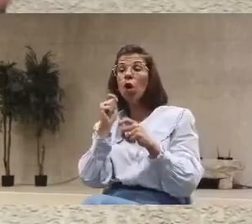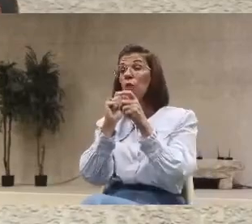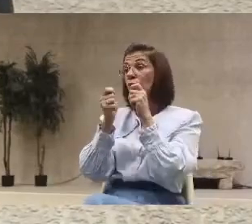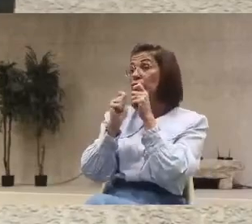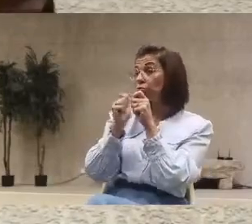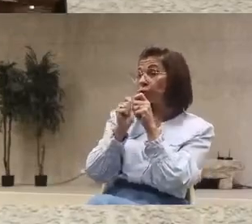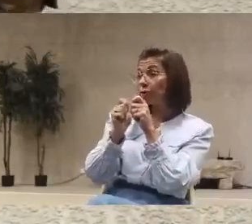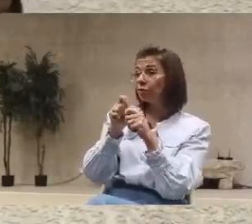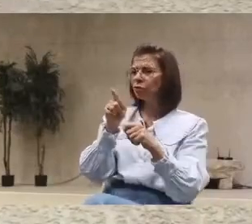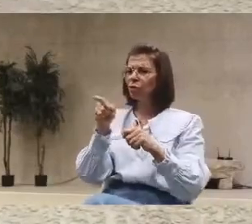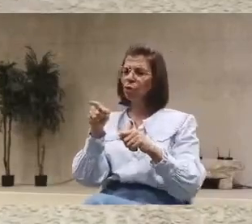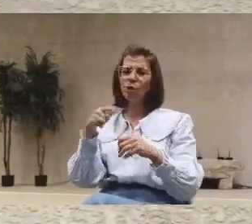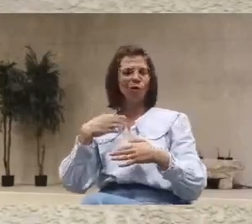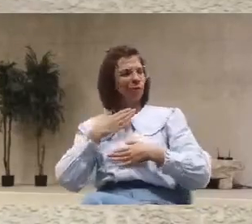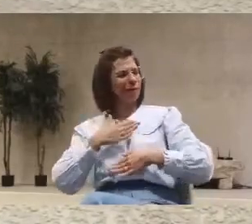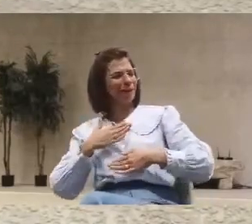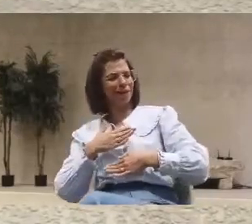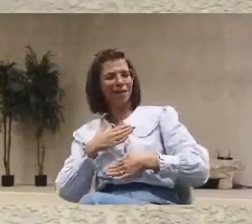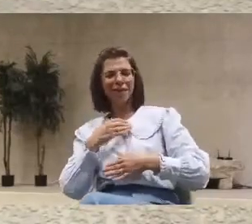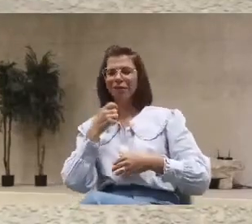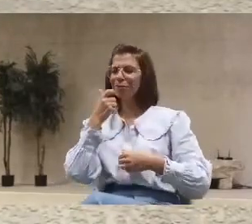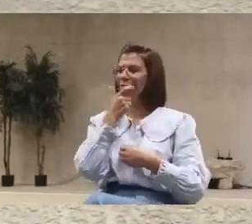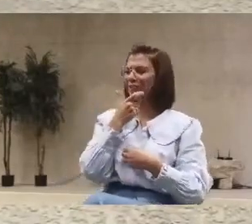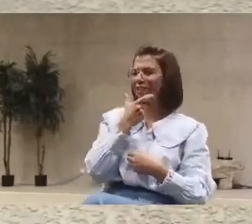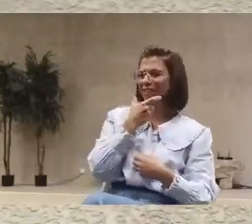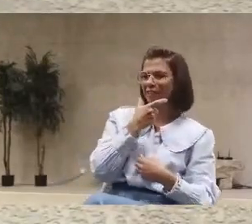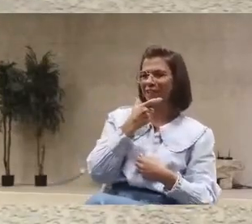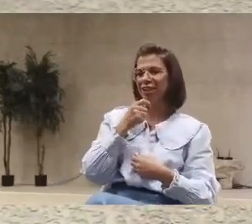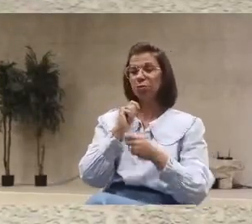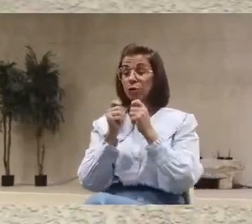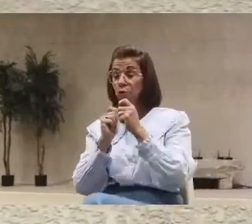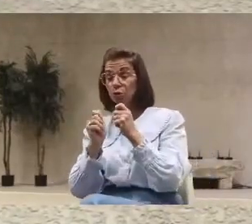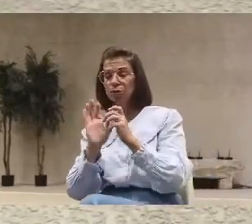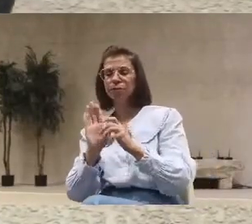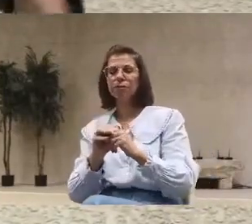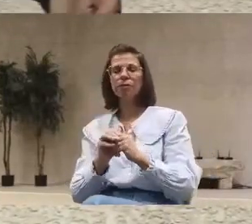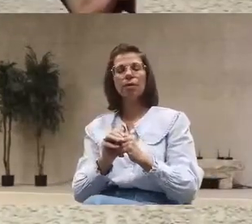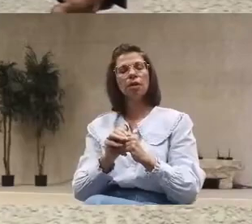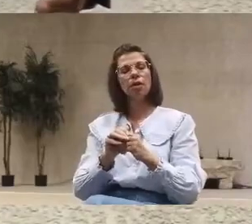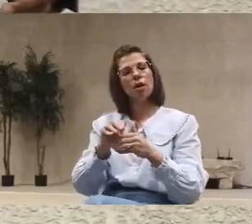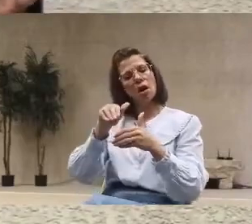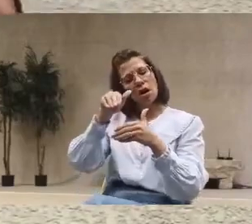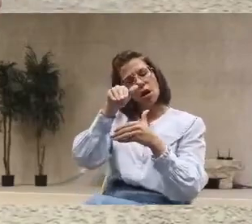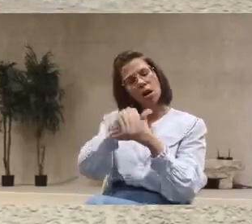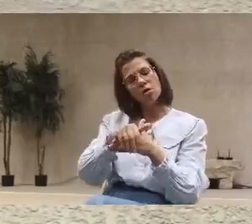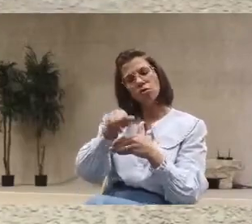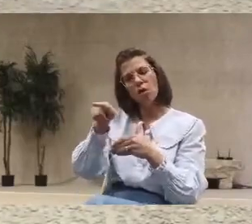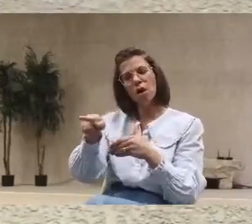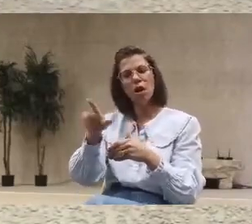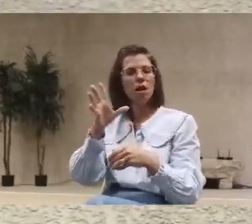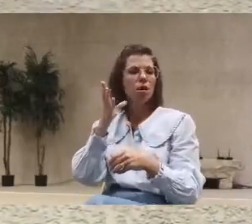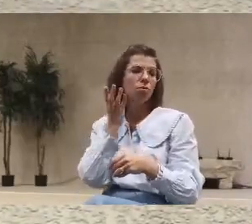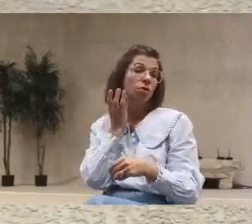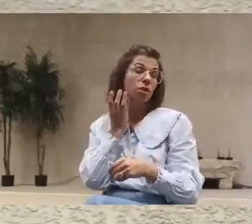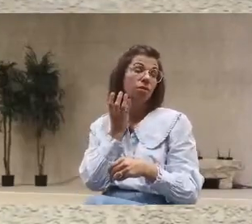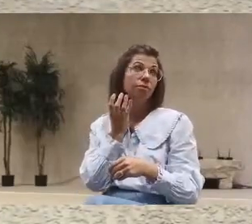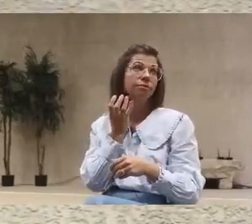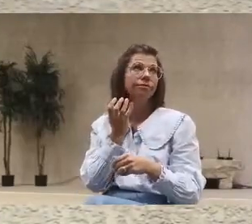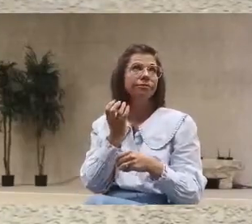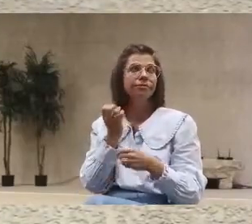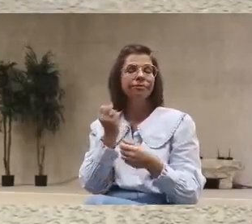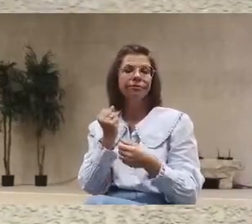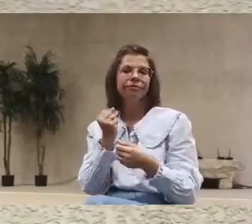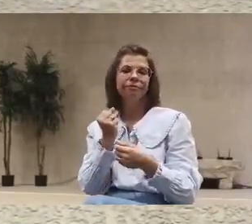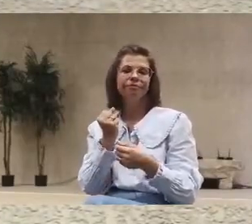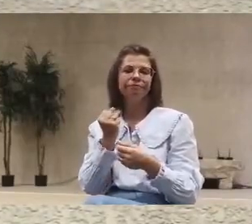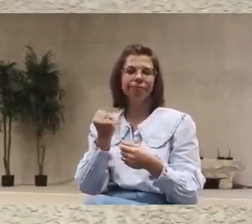Les choses semblaient aller et rire même. Et on ne sait pas à